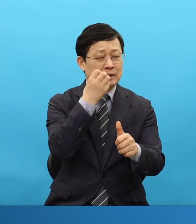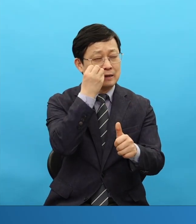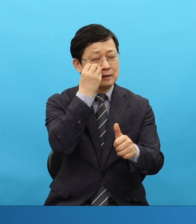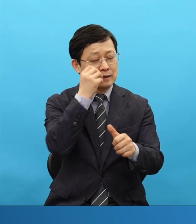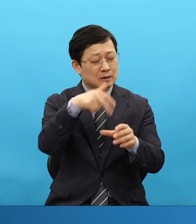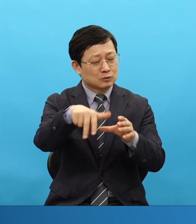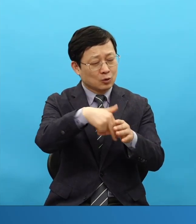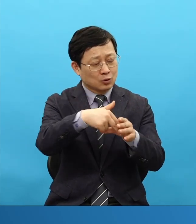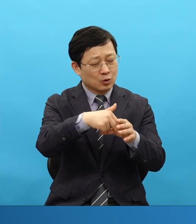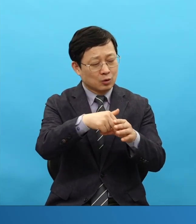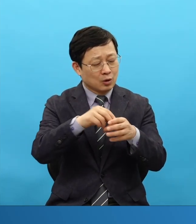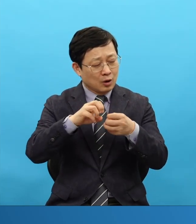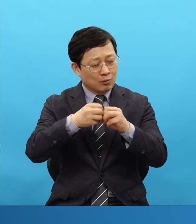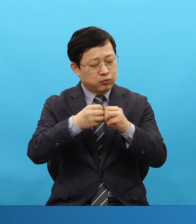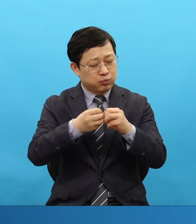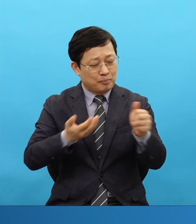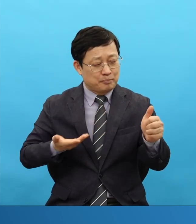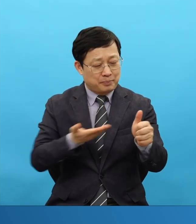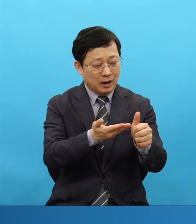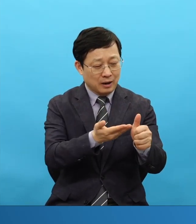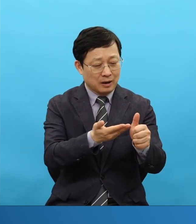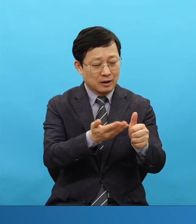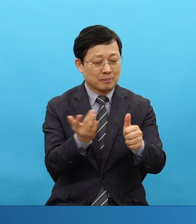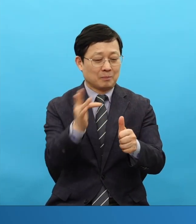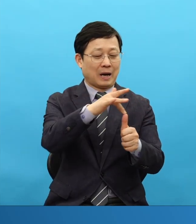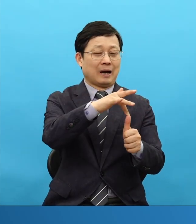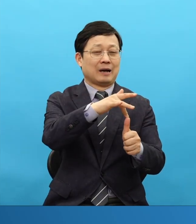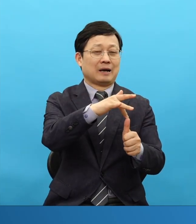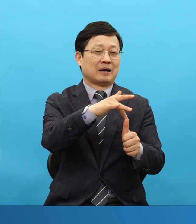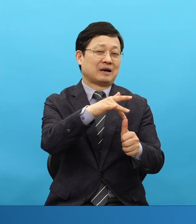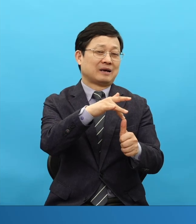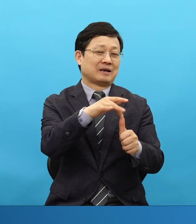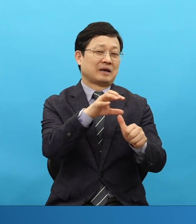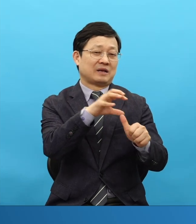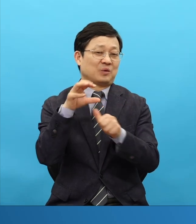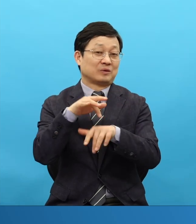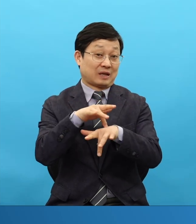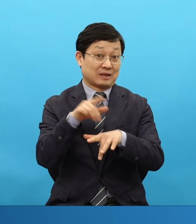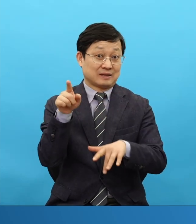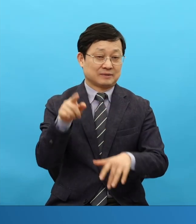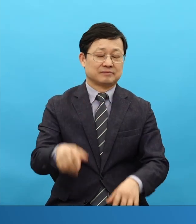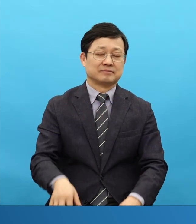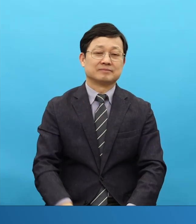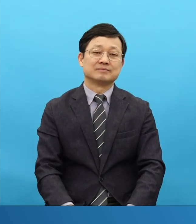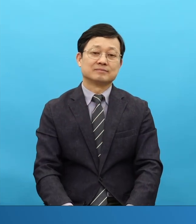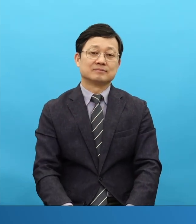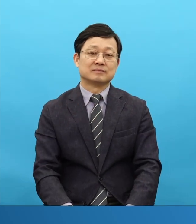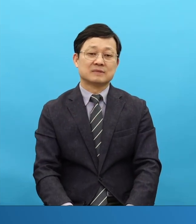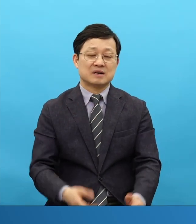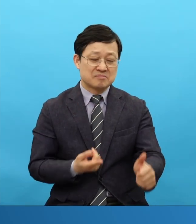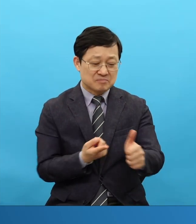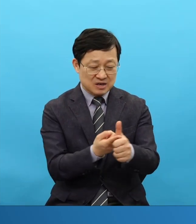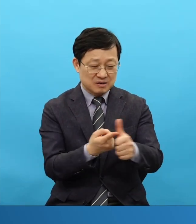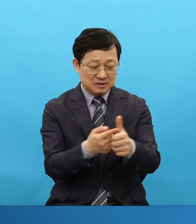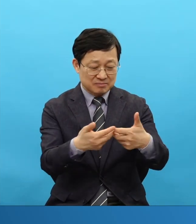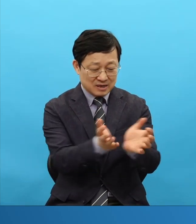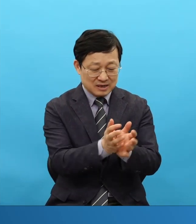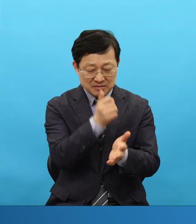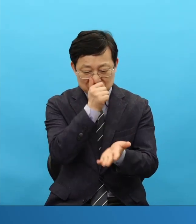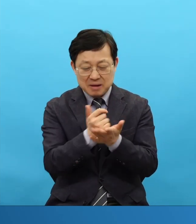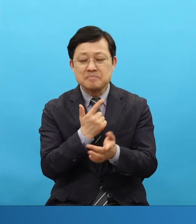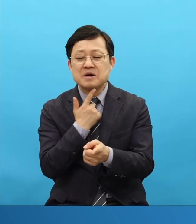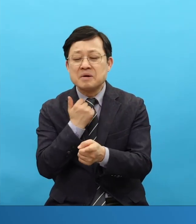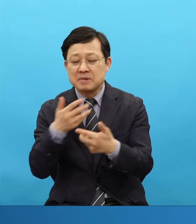사로잡고 있고요. The rulers, authorities, they're holding on to the evil religious denominations, and they're holding on to it. 그다음 막 범죄 집단을 붙잡고 범죄하게 자꾸